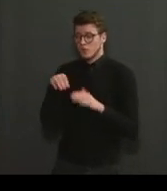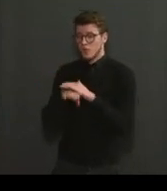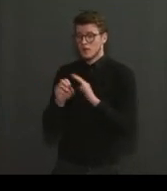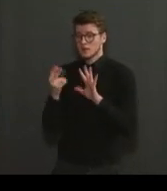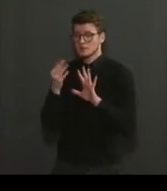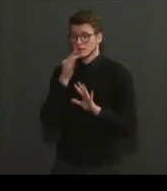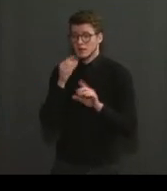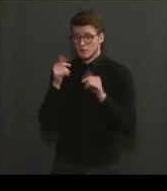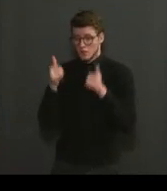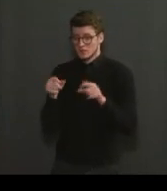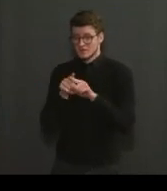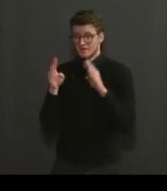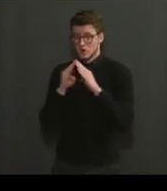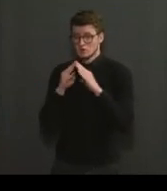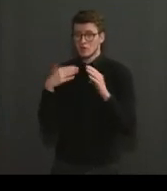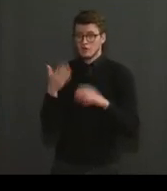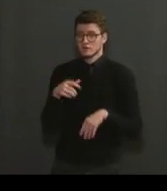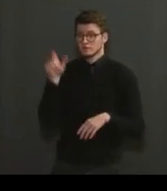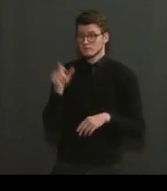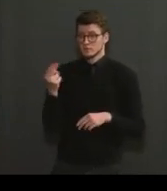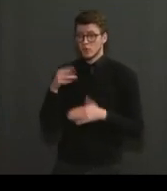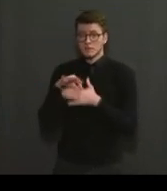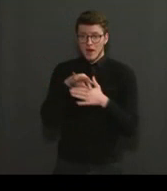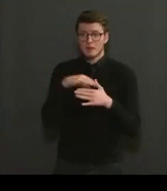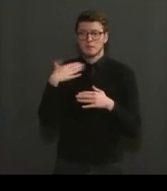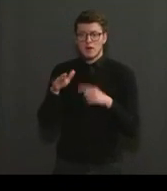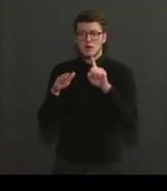aan begeleiding, die kunnen worden begeleid door 1 volwassene.